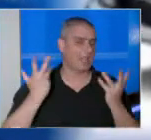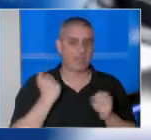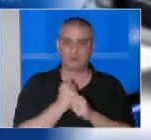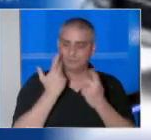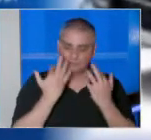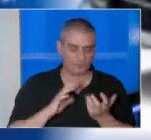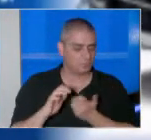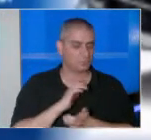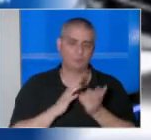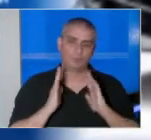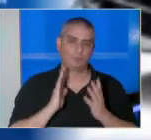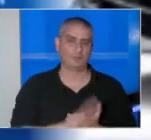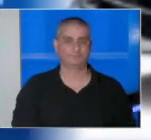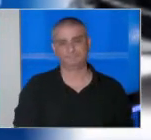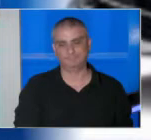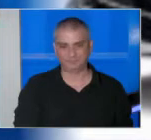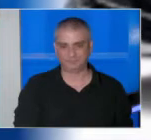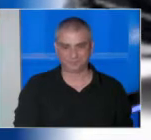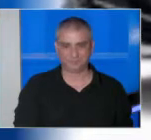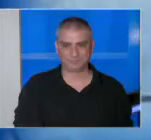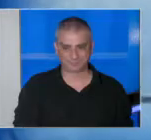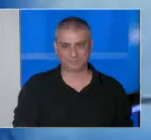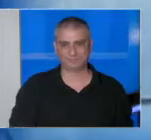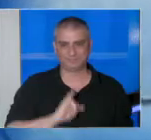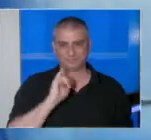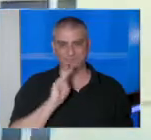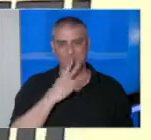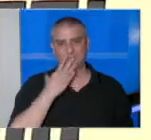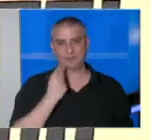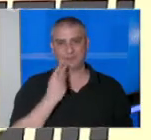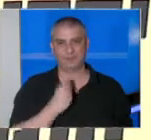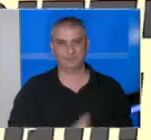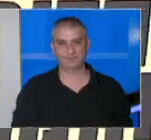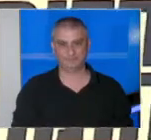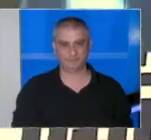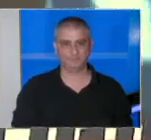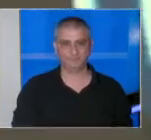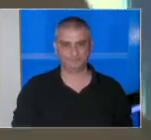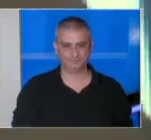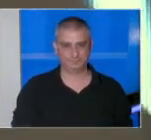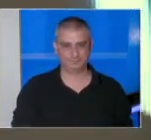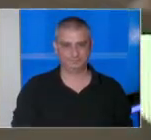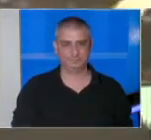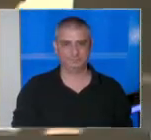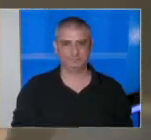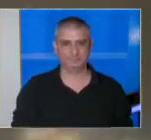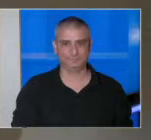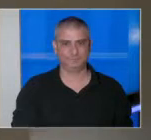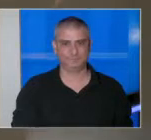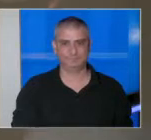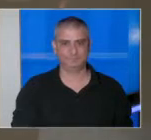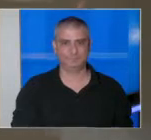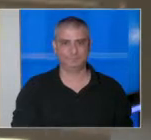בדיוק, מורכב מאוד. כן. יניר קוזין, כתבנו, תודה רבה לך על הדיווח הזה. דוד מלך, תודה לך.